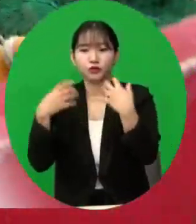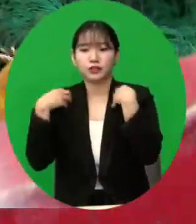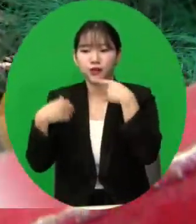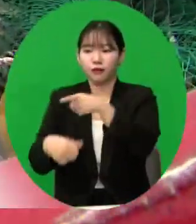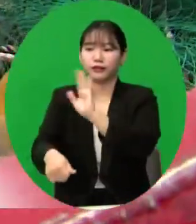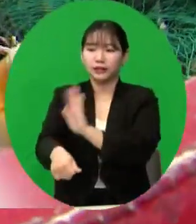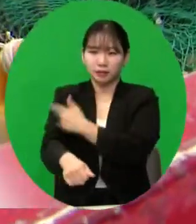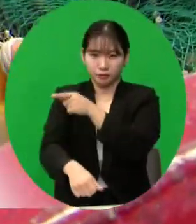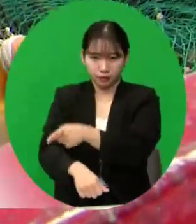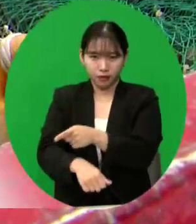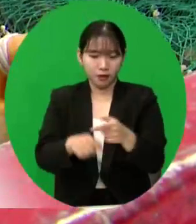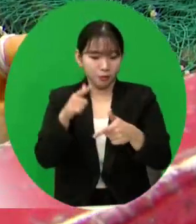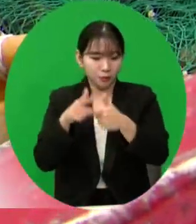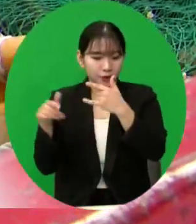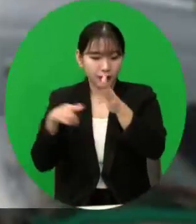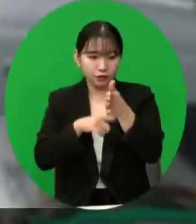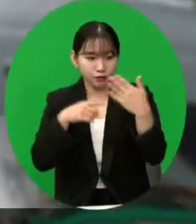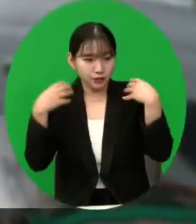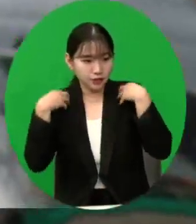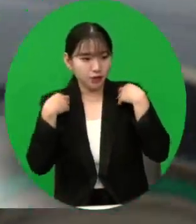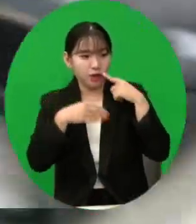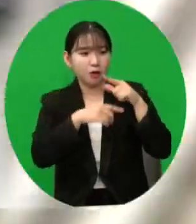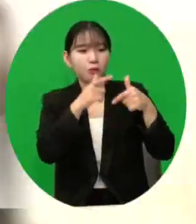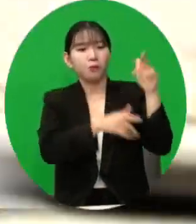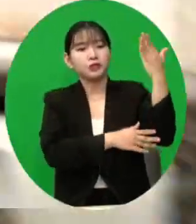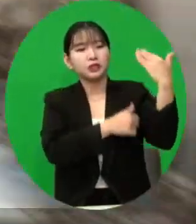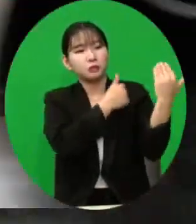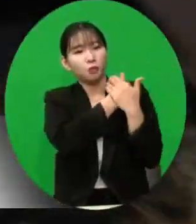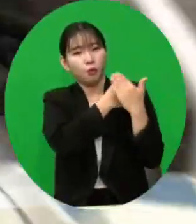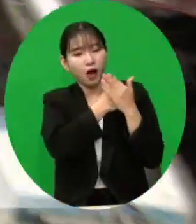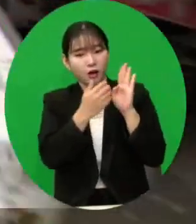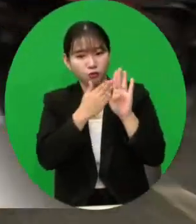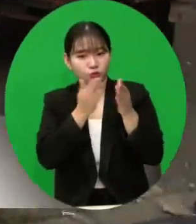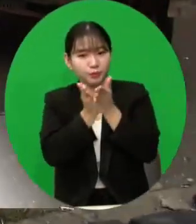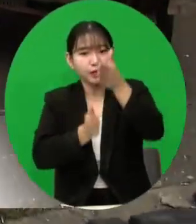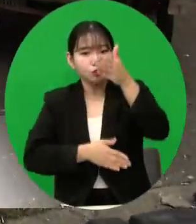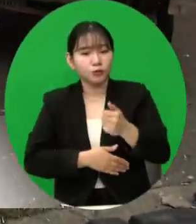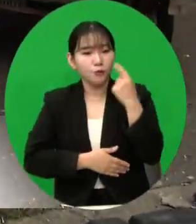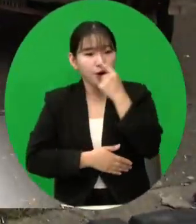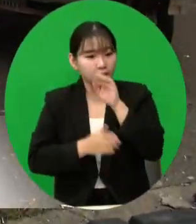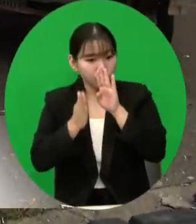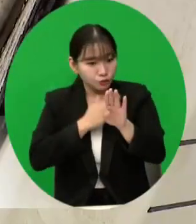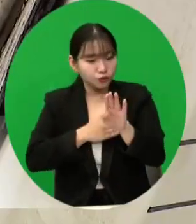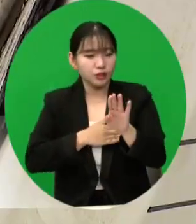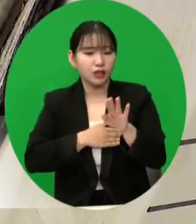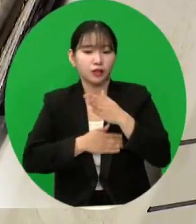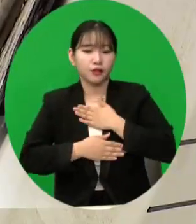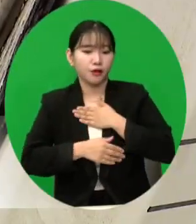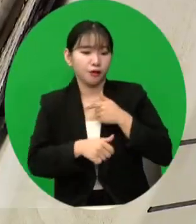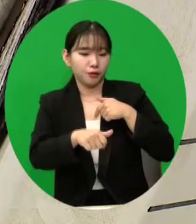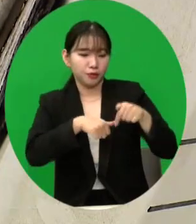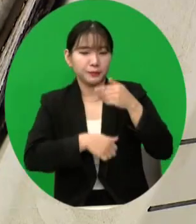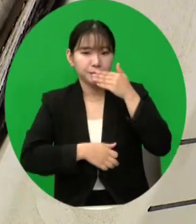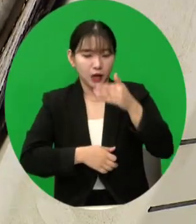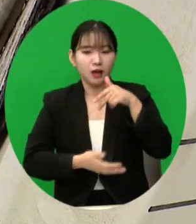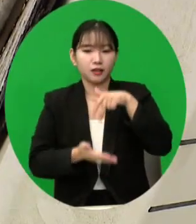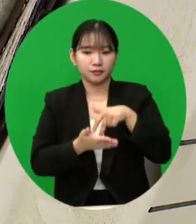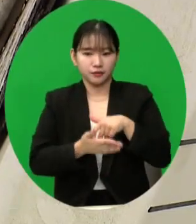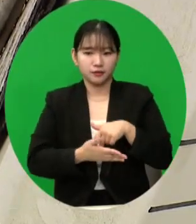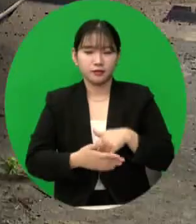있는 관리를, 목포해수청은 지자체 협조하에 소유주 파악이 되어야 후속 조치를 취할 수 있다는